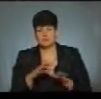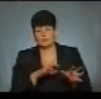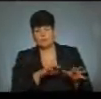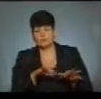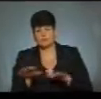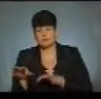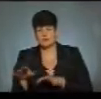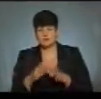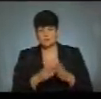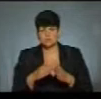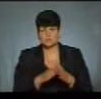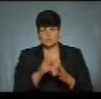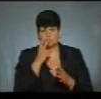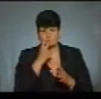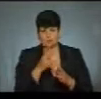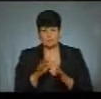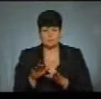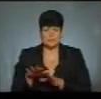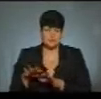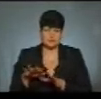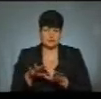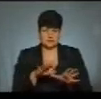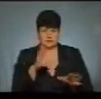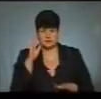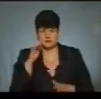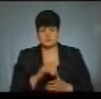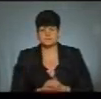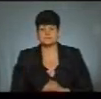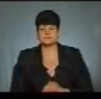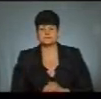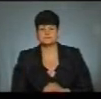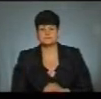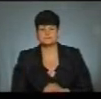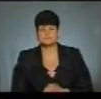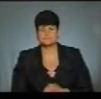до сусідки, вон по її березі вода.